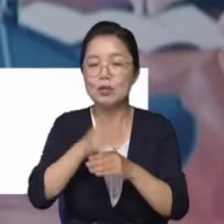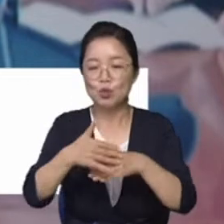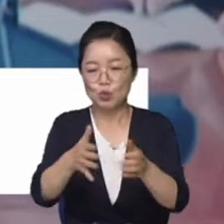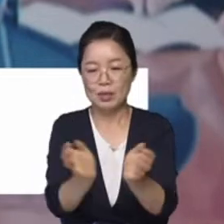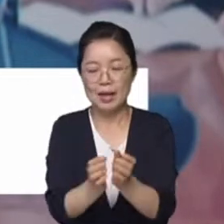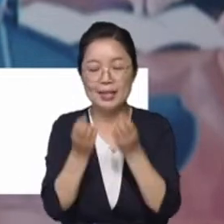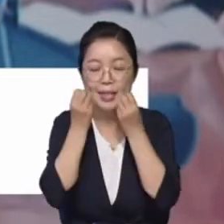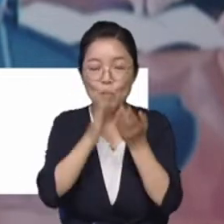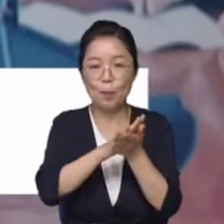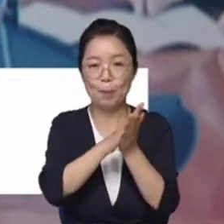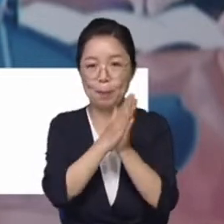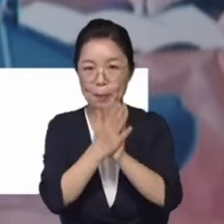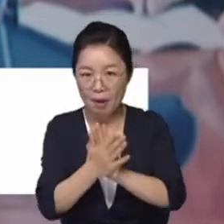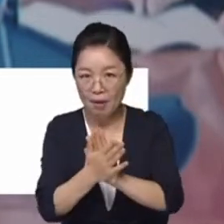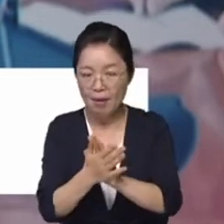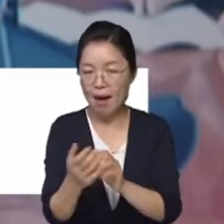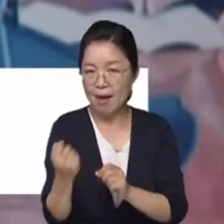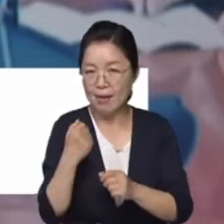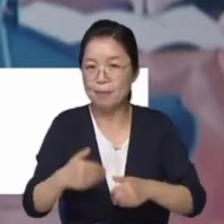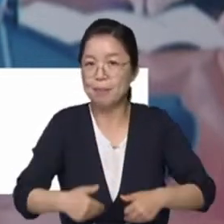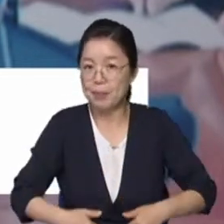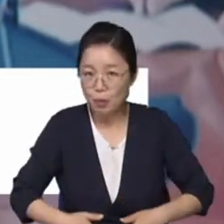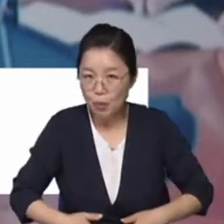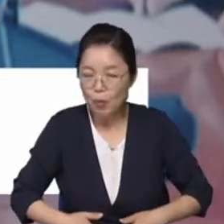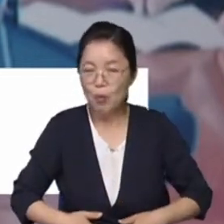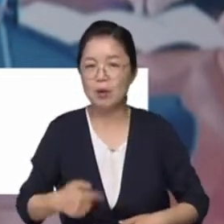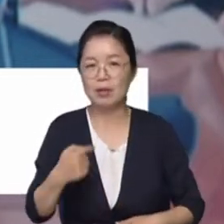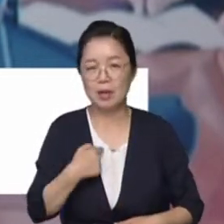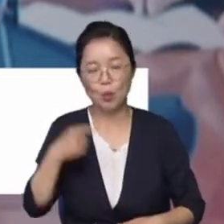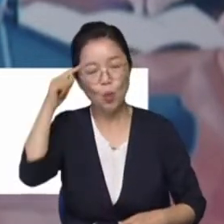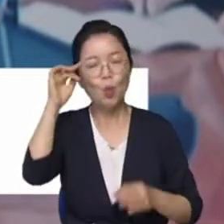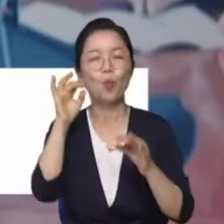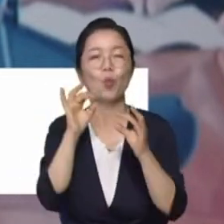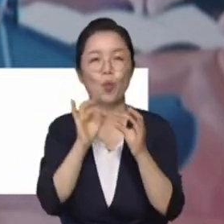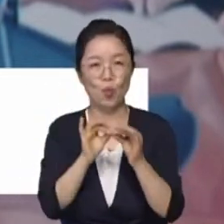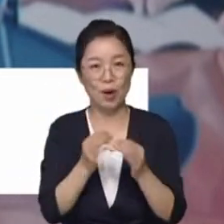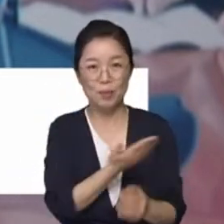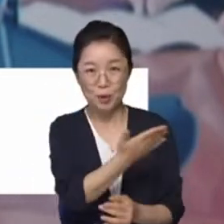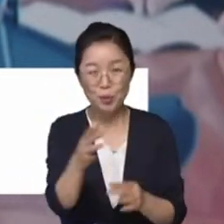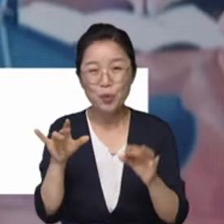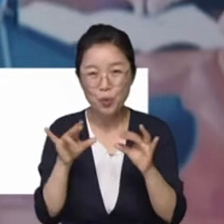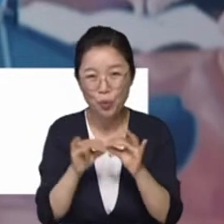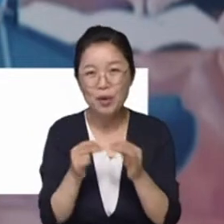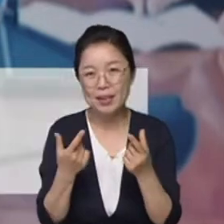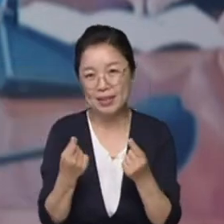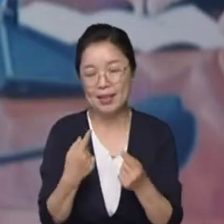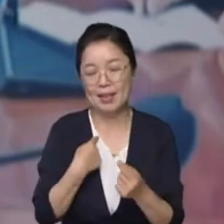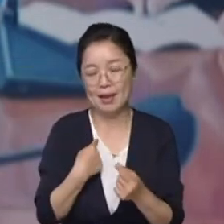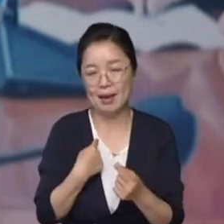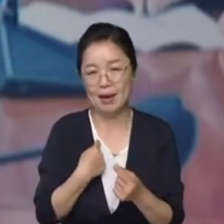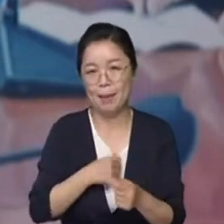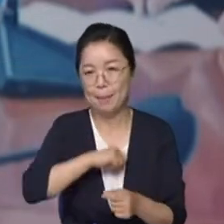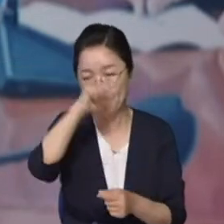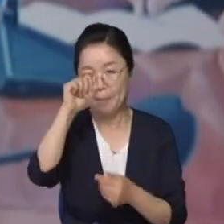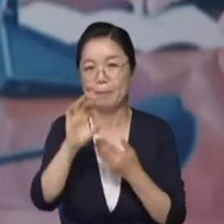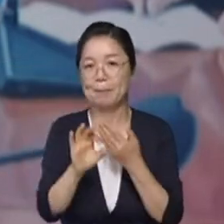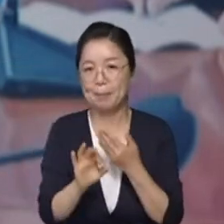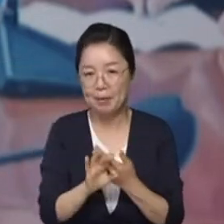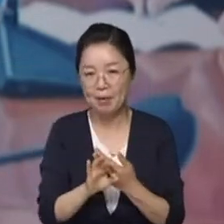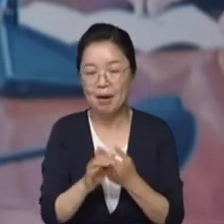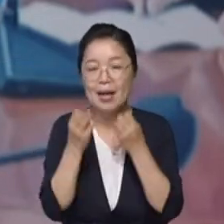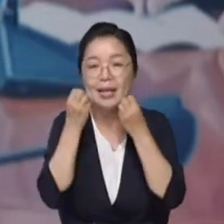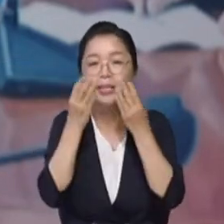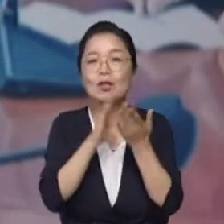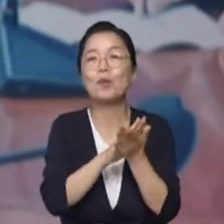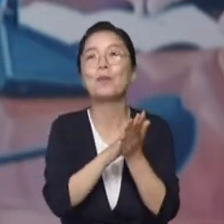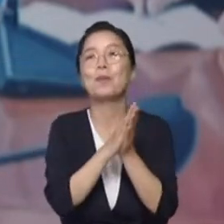변하고 새로운 에너지가 필요하다는 것은 저는 모두가 공감하실 거라고 봅니다. 제가 당대표가 되면 적어도 새로운